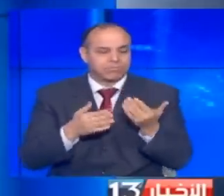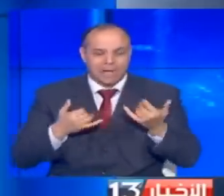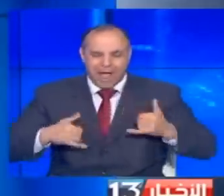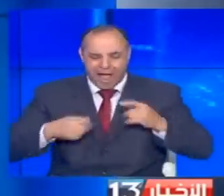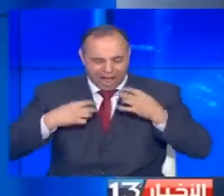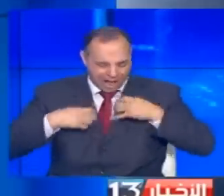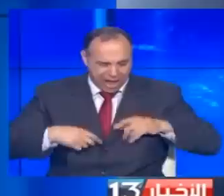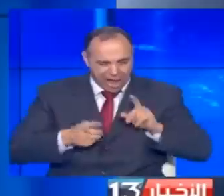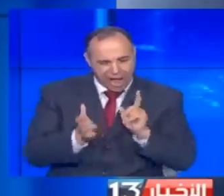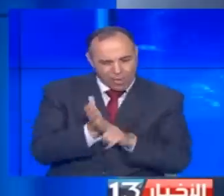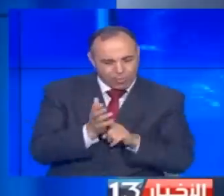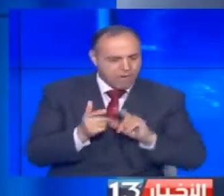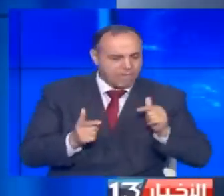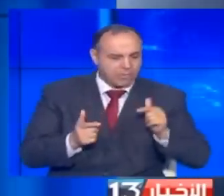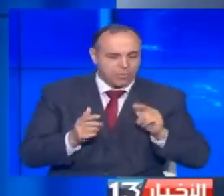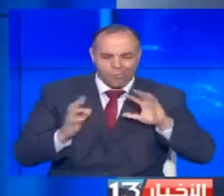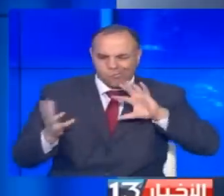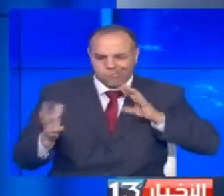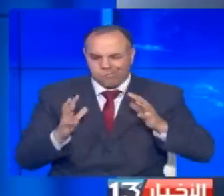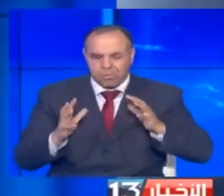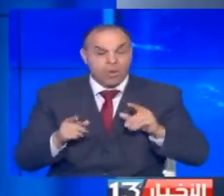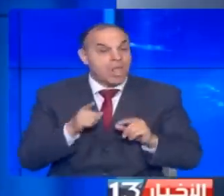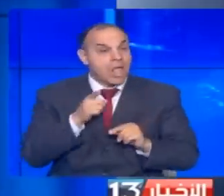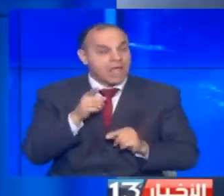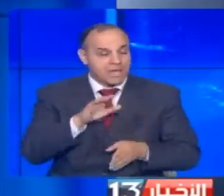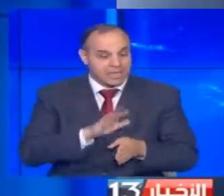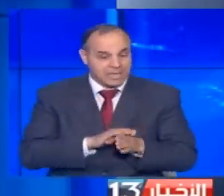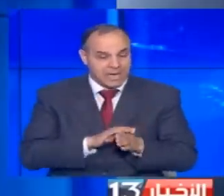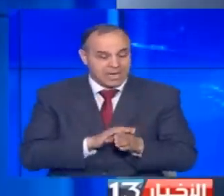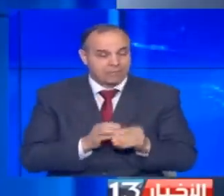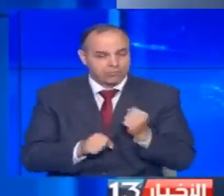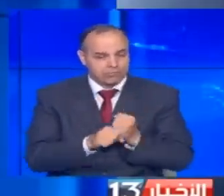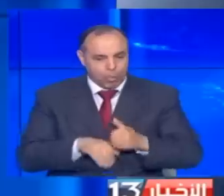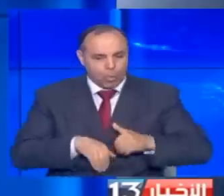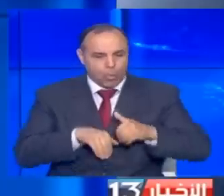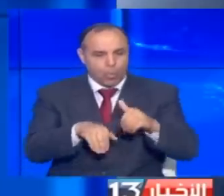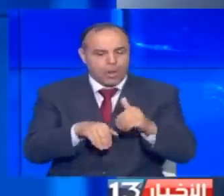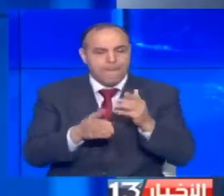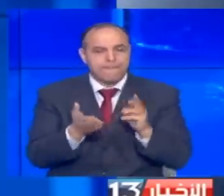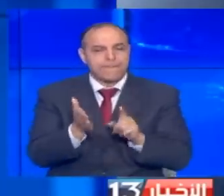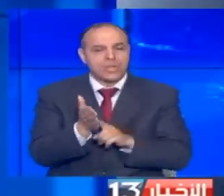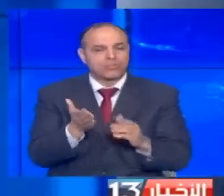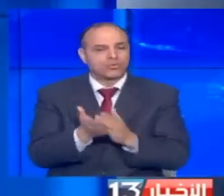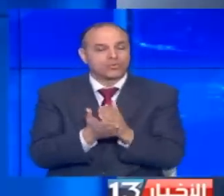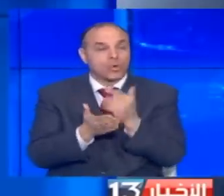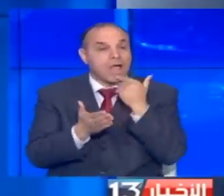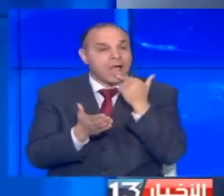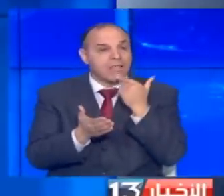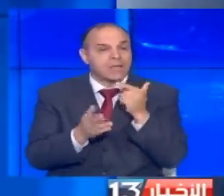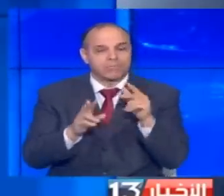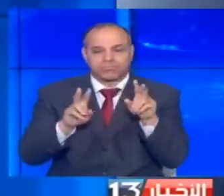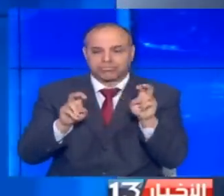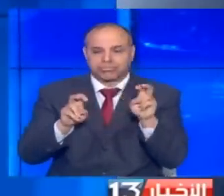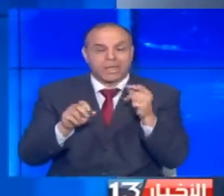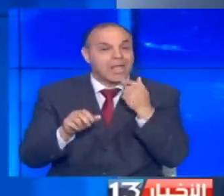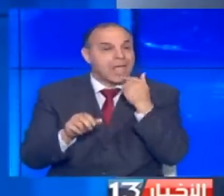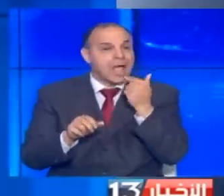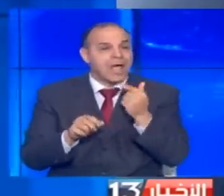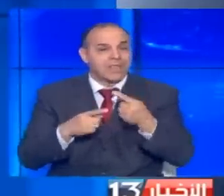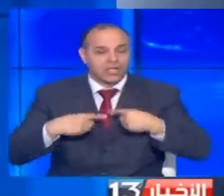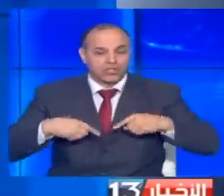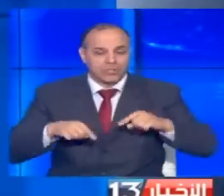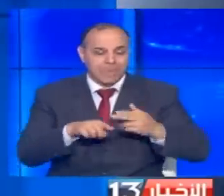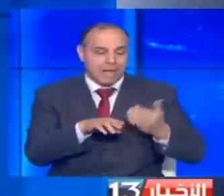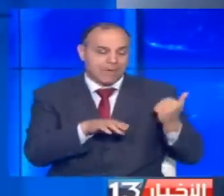وسط توتر و ارباك انطلقت الاشغال بالنظر في مشروع قانون توقف النظر فيه في جلسه